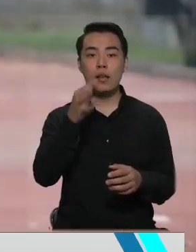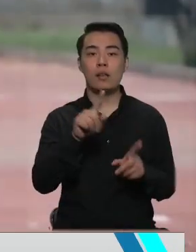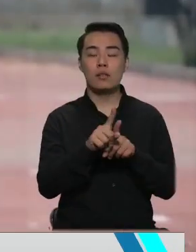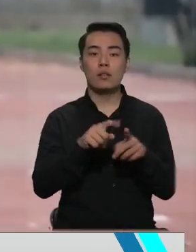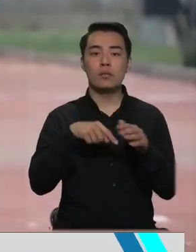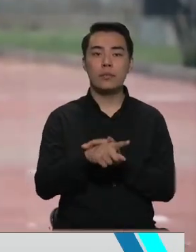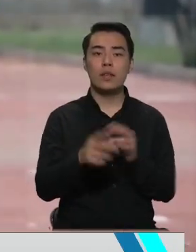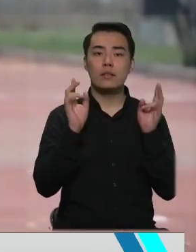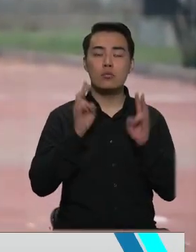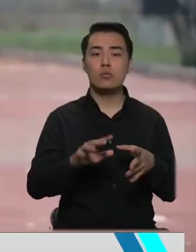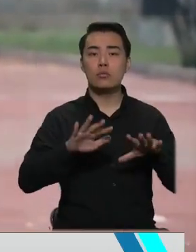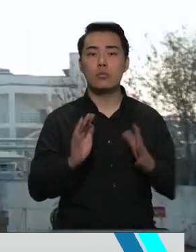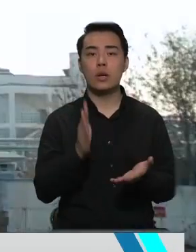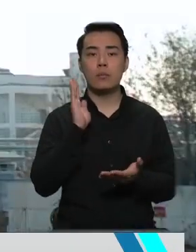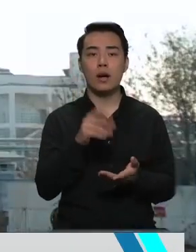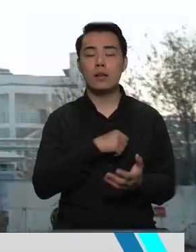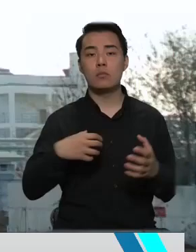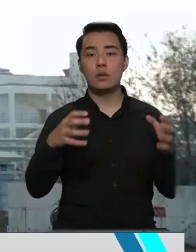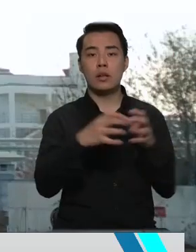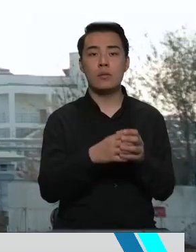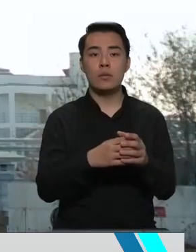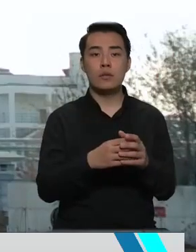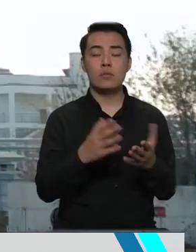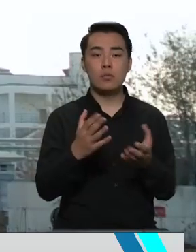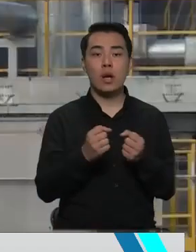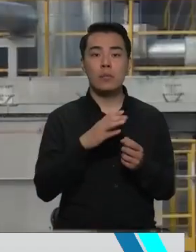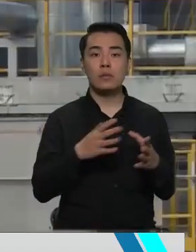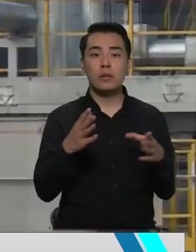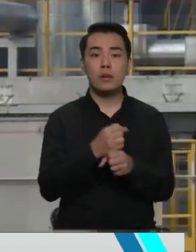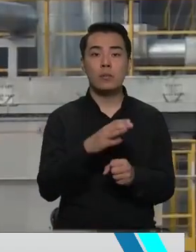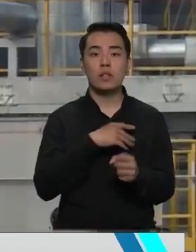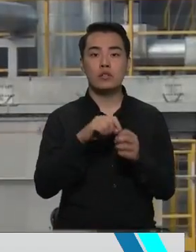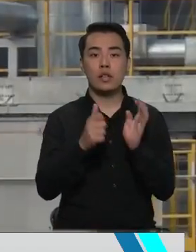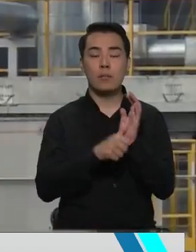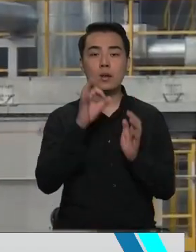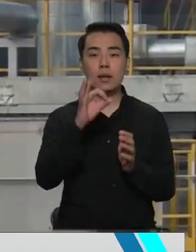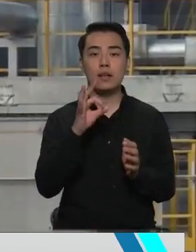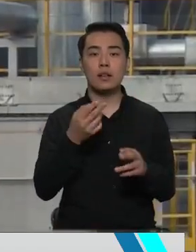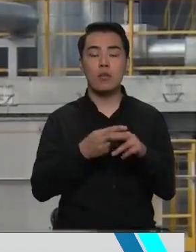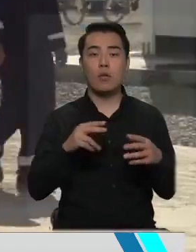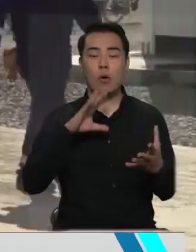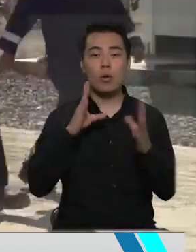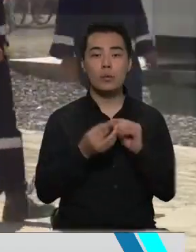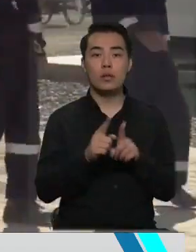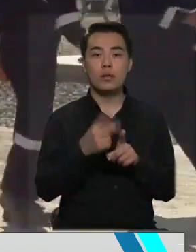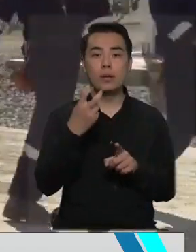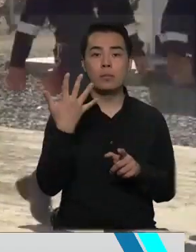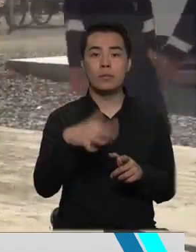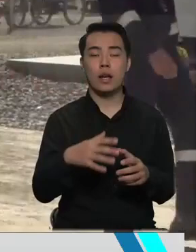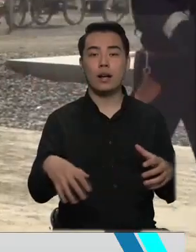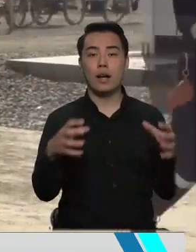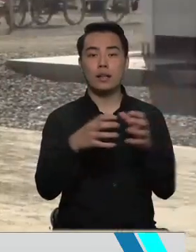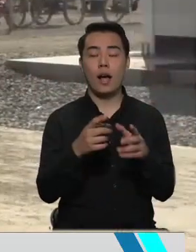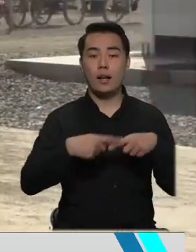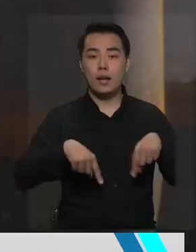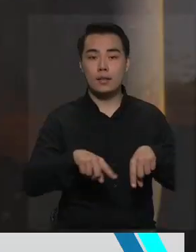травматичных случаев на их предприятиях сократилось на 16 процентов а это в общей сложности 250